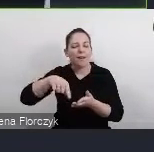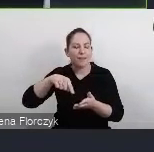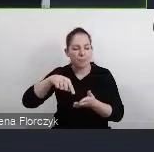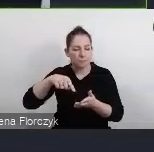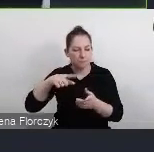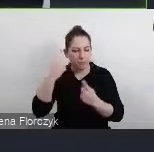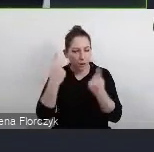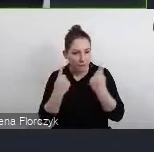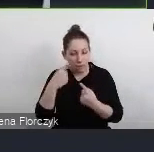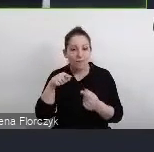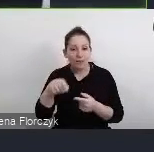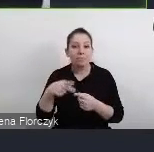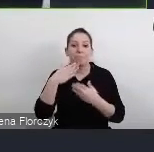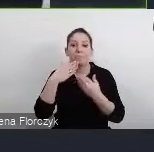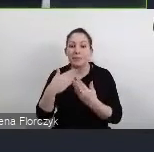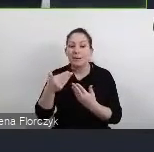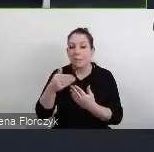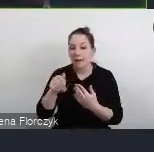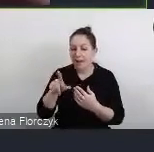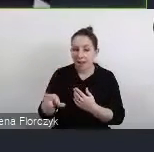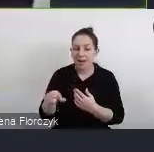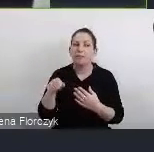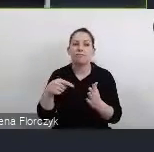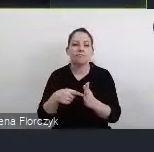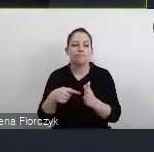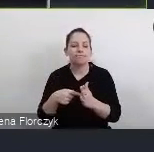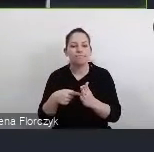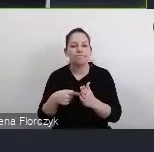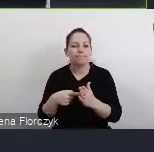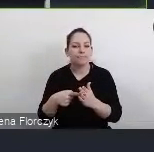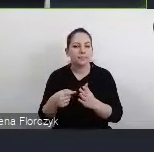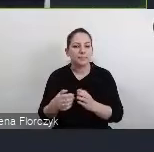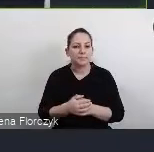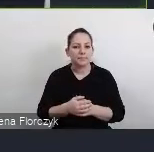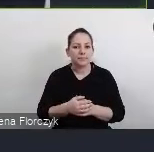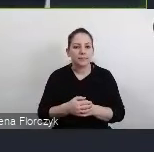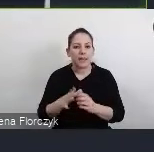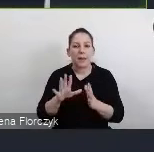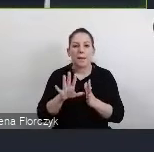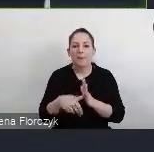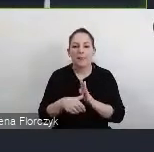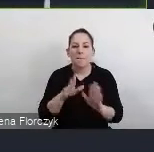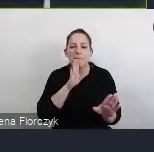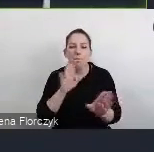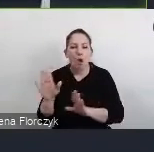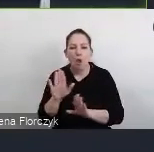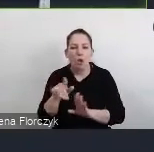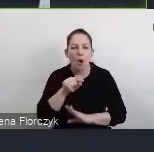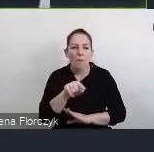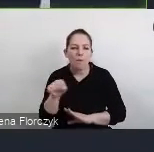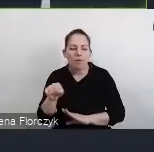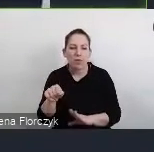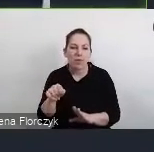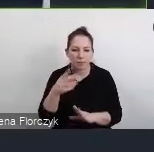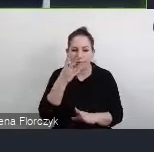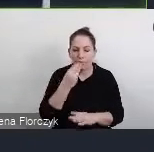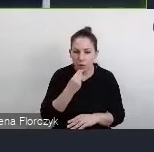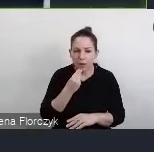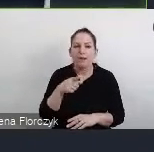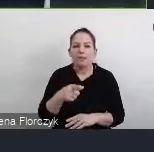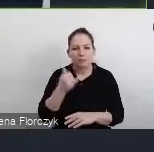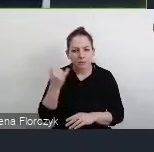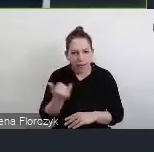to narzędzie jest takie tutaj w miastach o podobnym potencjale, możemy